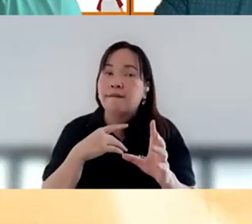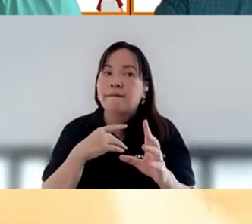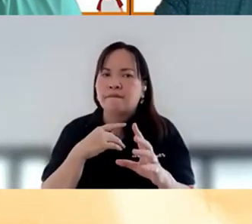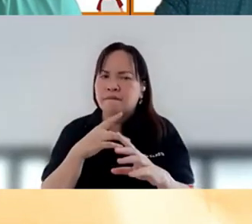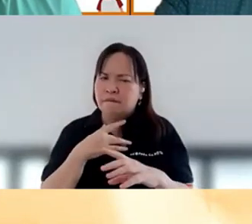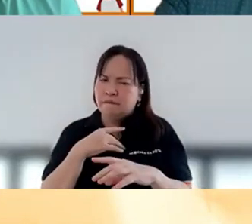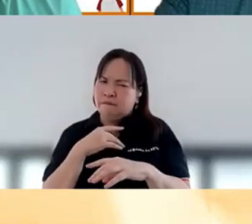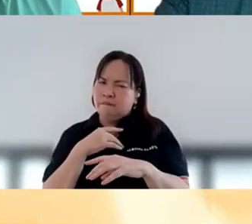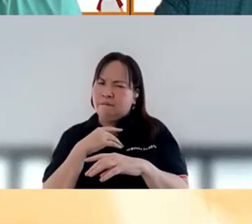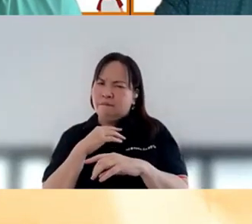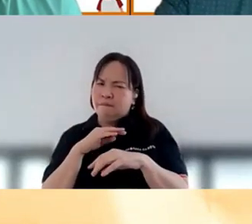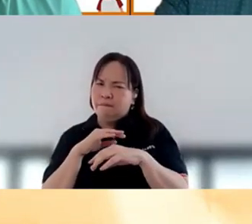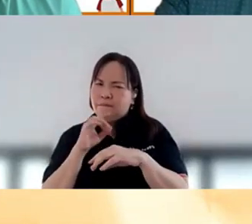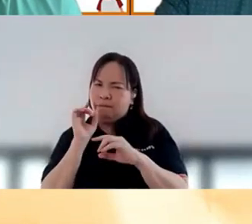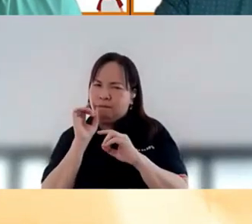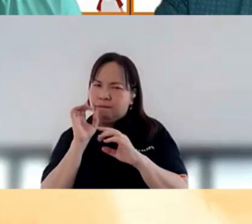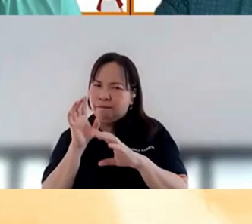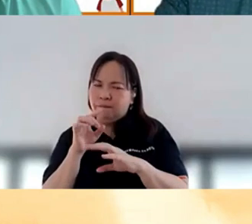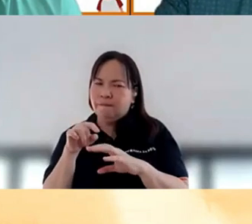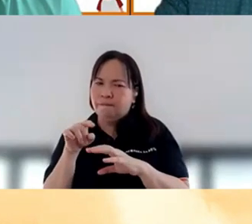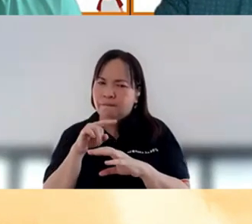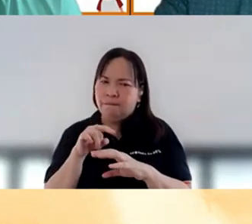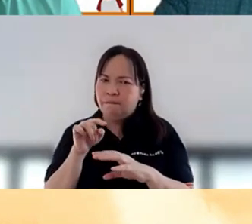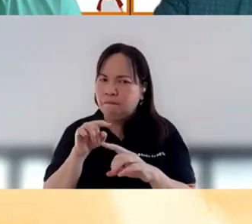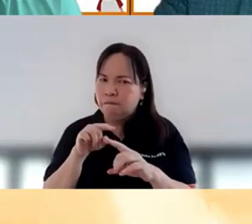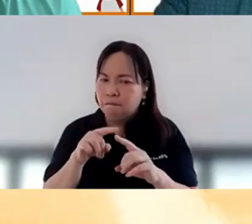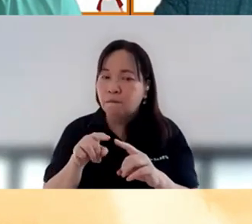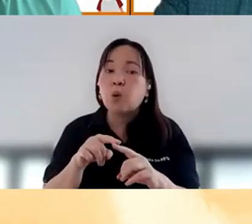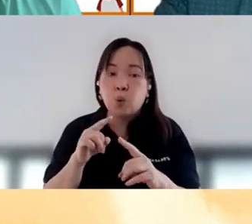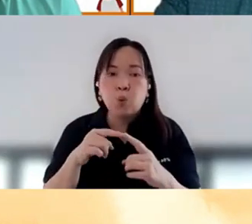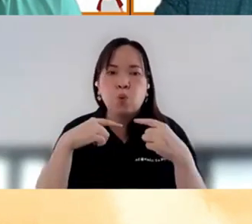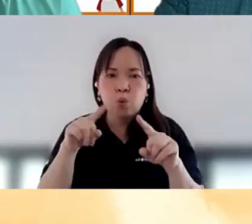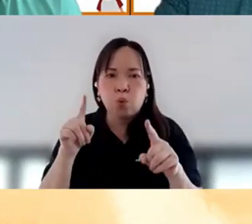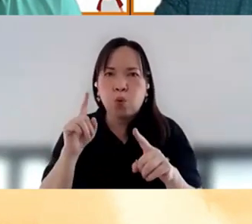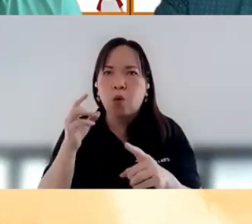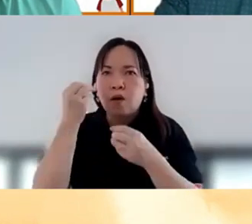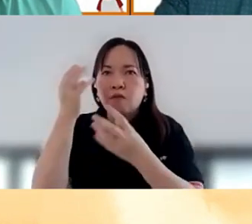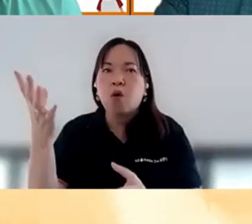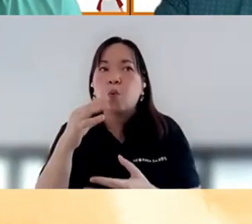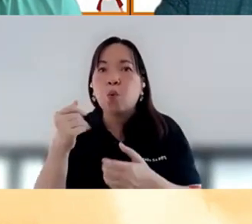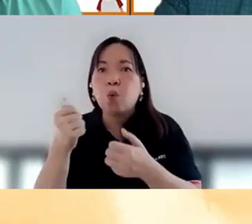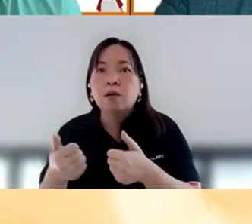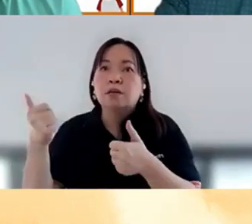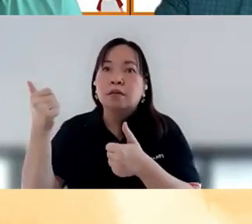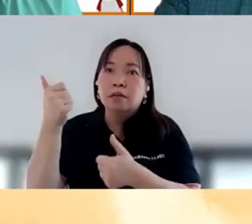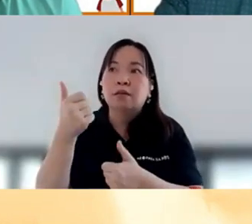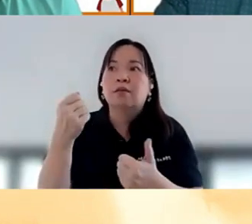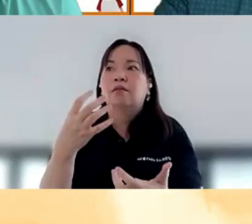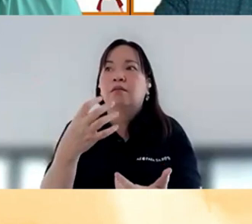kailangan nare-refer ito sa proper health authorities. And sila rin